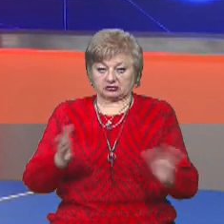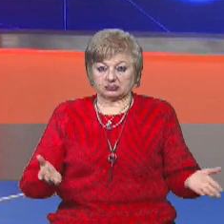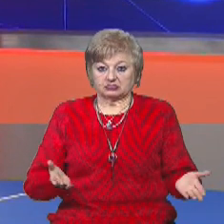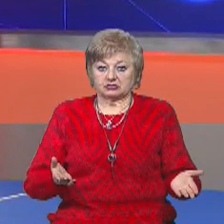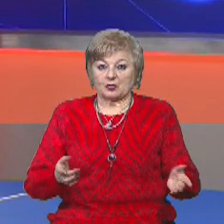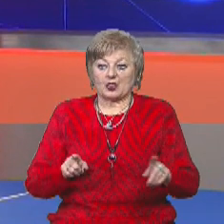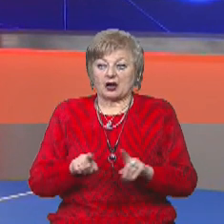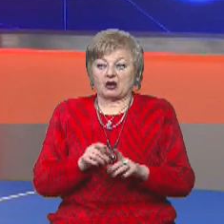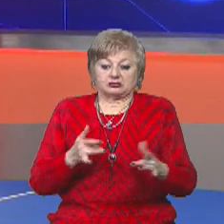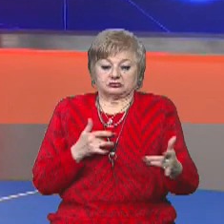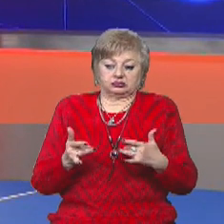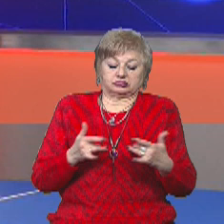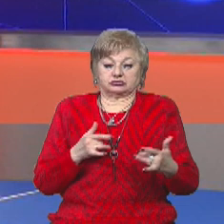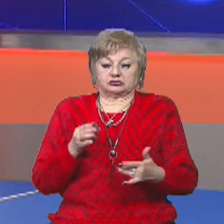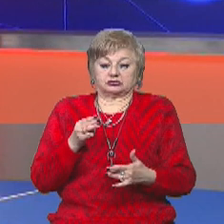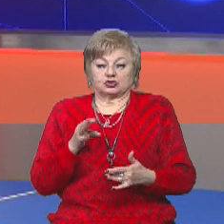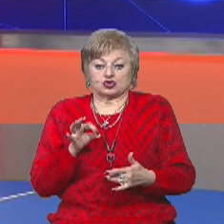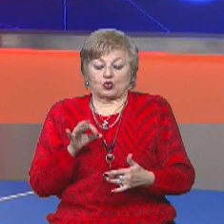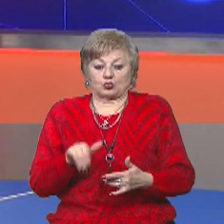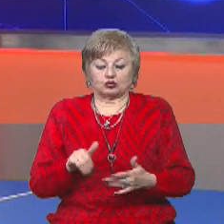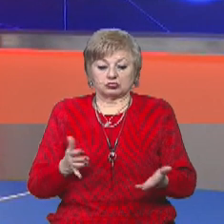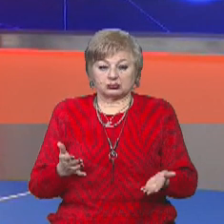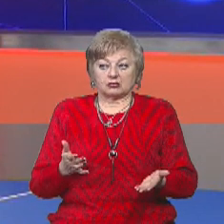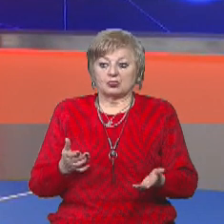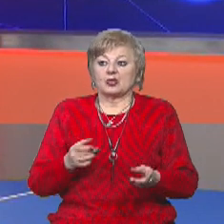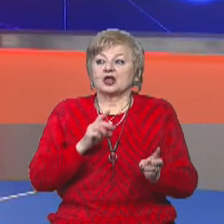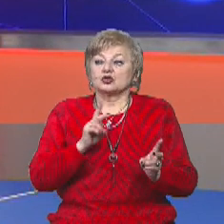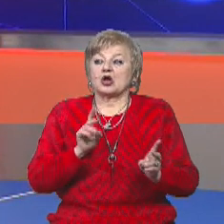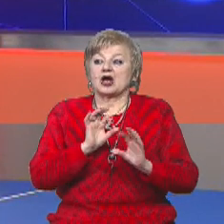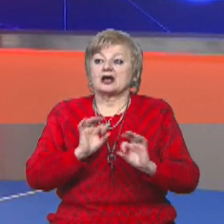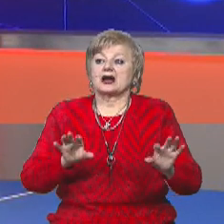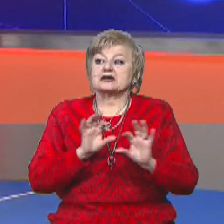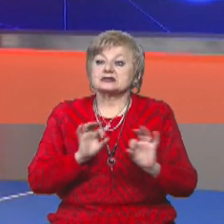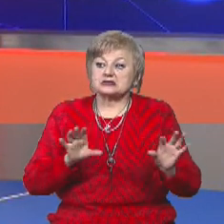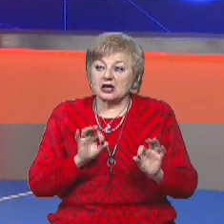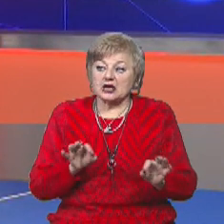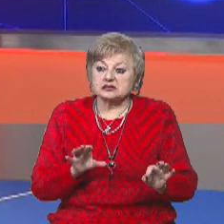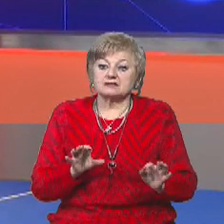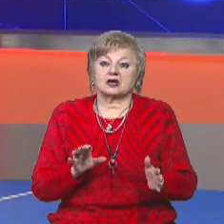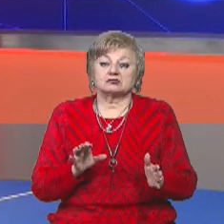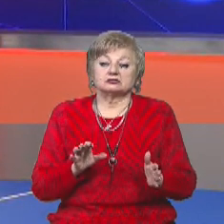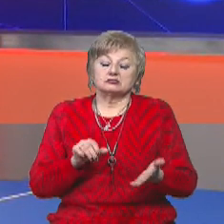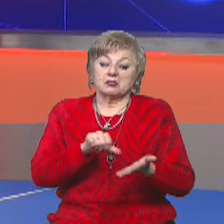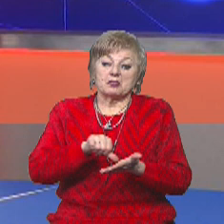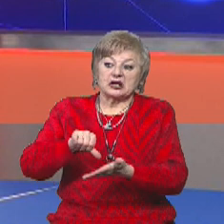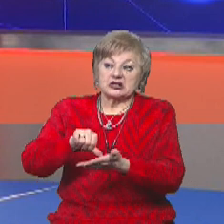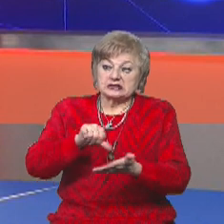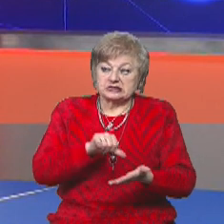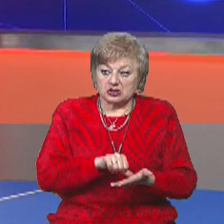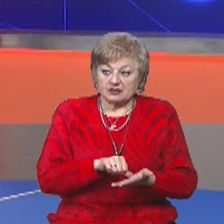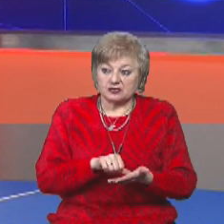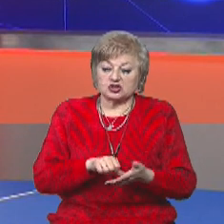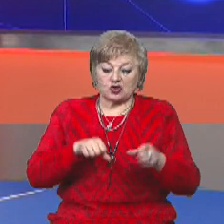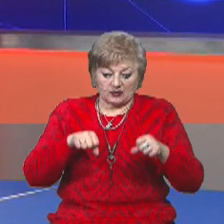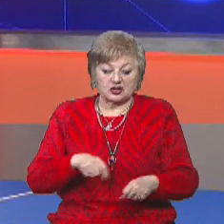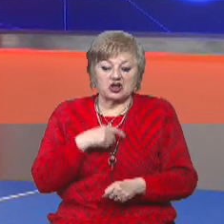гарний номер для якогось там шоу, коли всі казали, відповідні представники цих органів